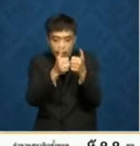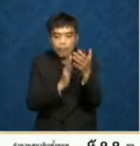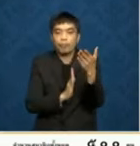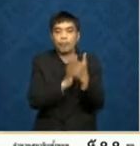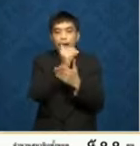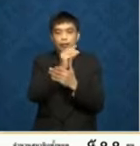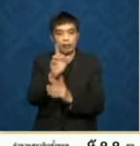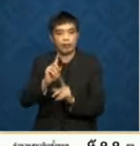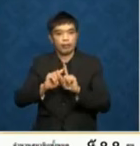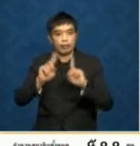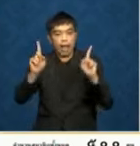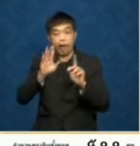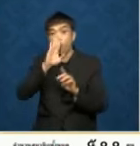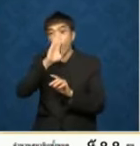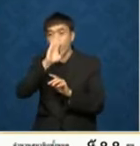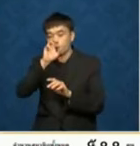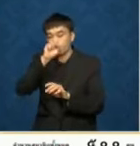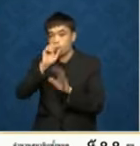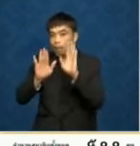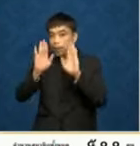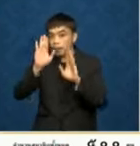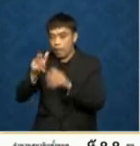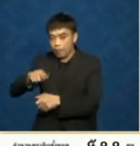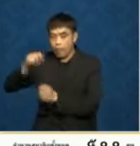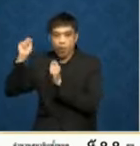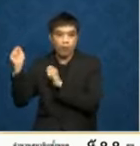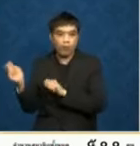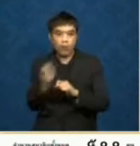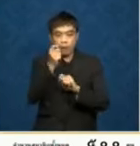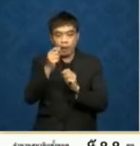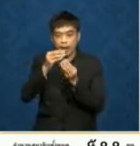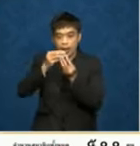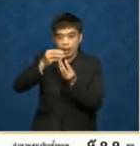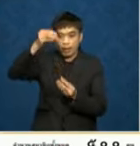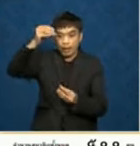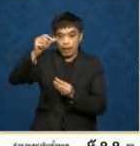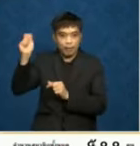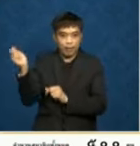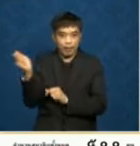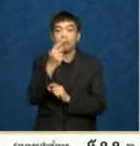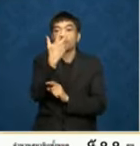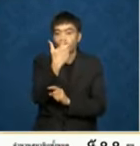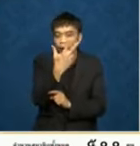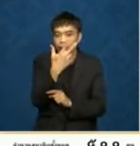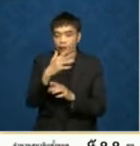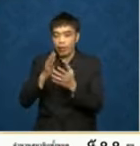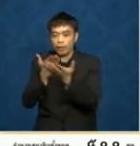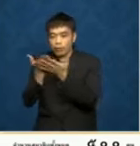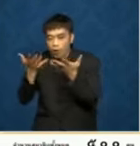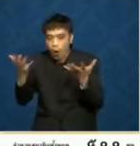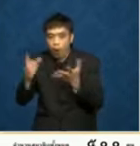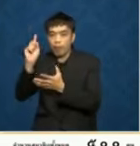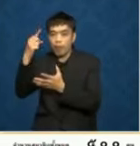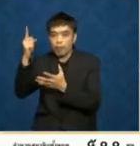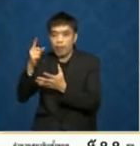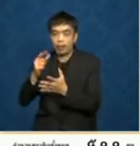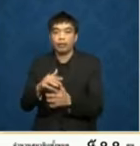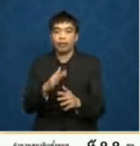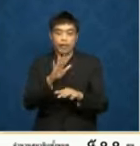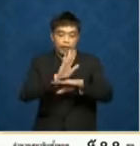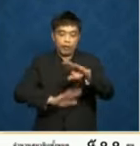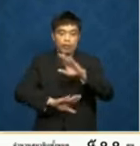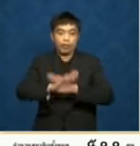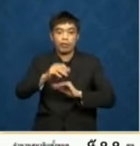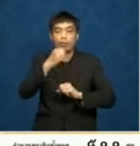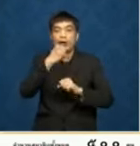บไดเหมือนเกมกอฟครัที่ต่อใหเรามี diversity อัน ชุดเล็ 3 ชุด ซ้ออปกรณ์ใหม่ทุกครั้งที่รุ่นใหม่ออกก็ไม่มทางพัฒนาฟีมือ